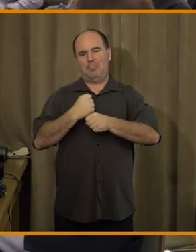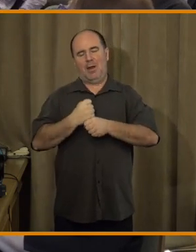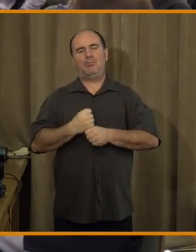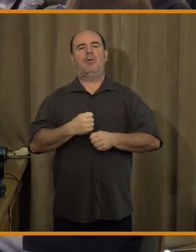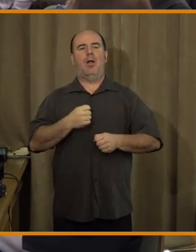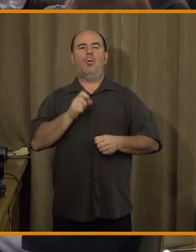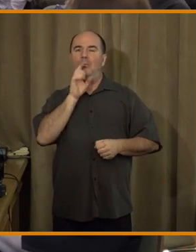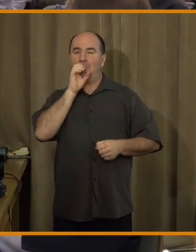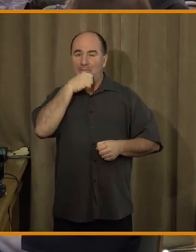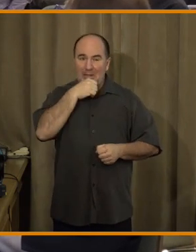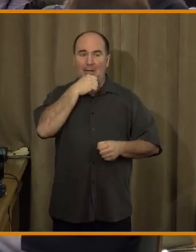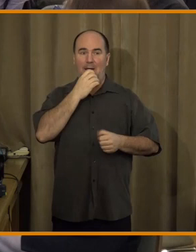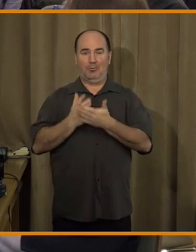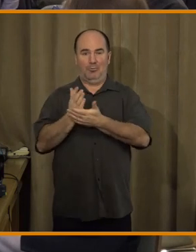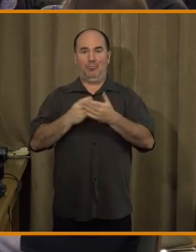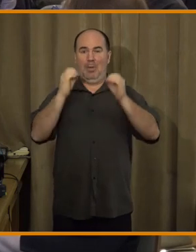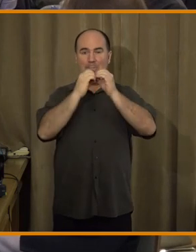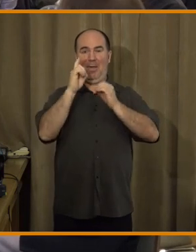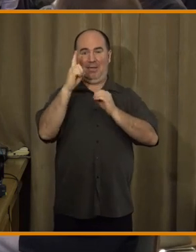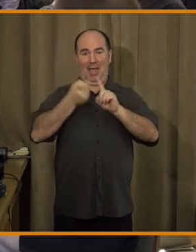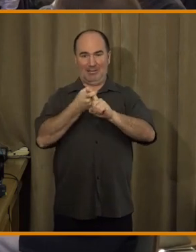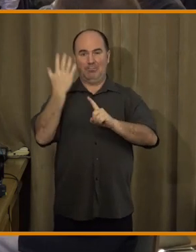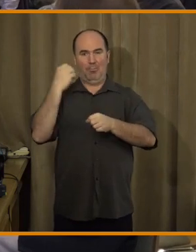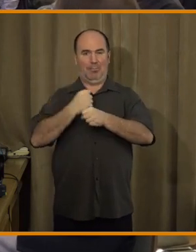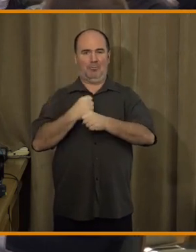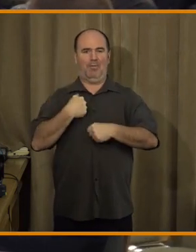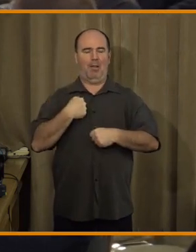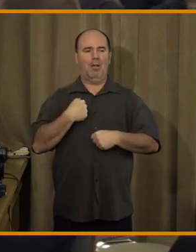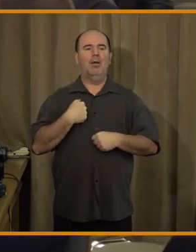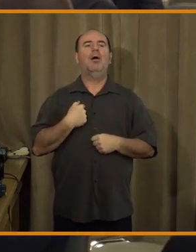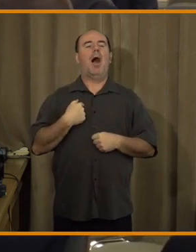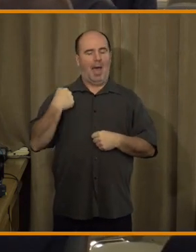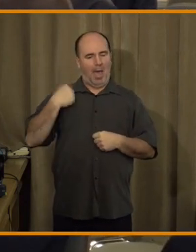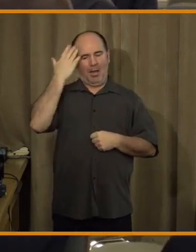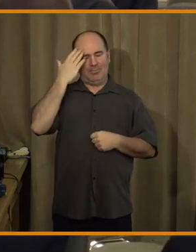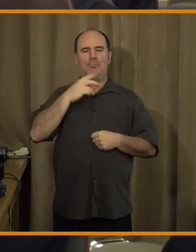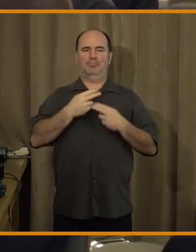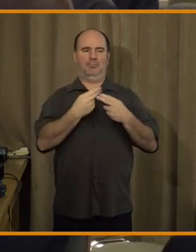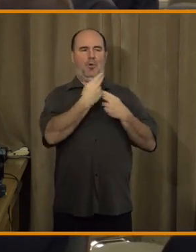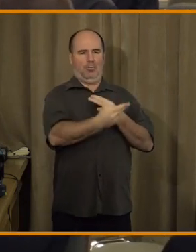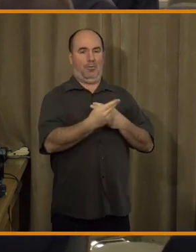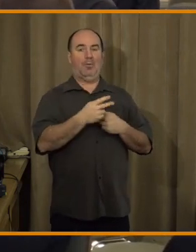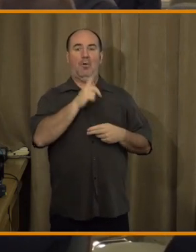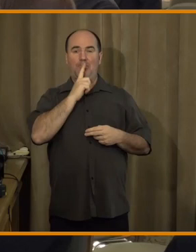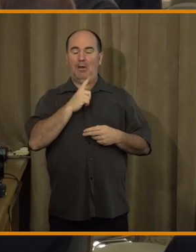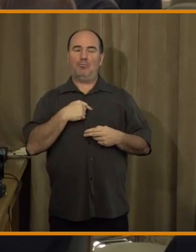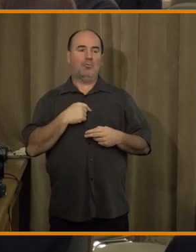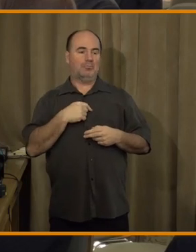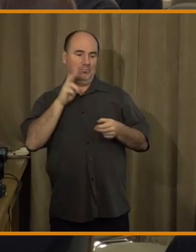zásadě velmi málo. My se soustředujeme na to, abychom dělali support velmocem, takže